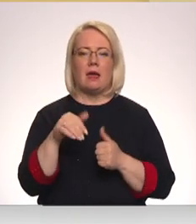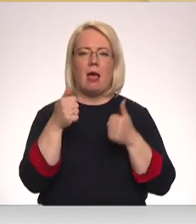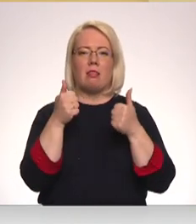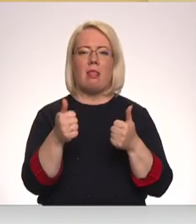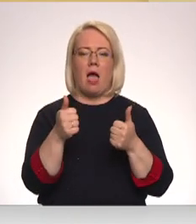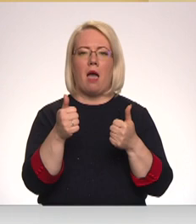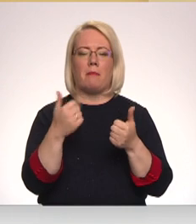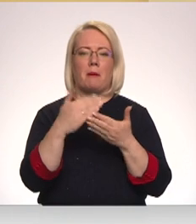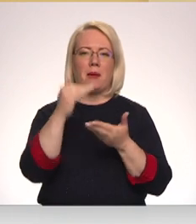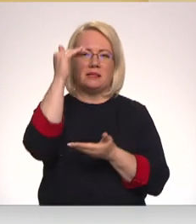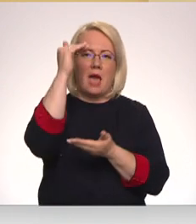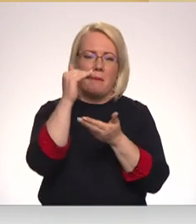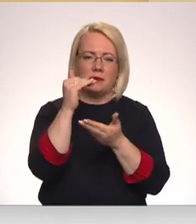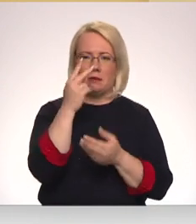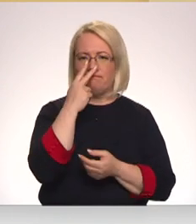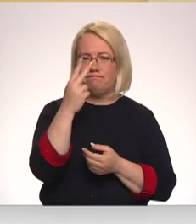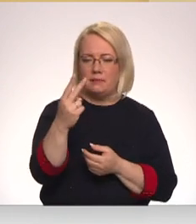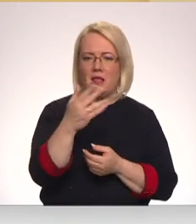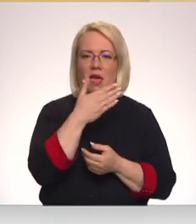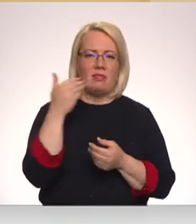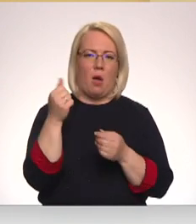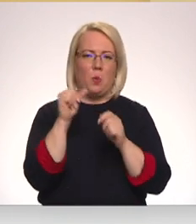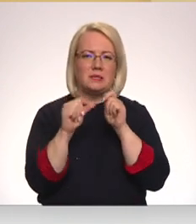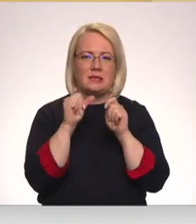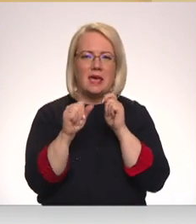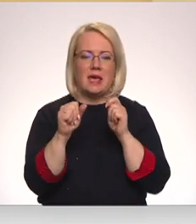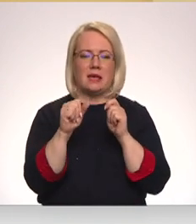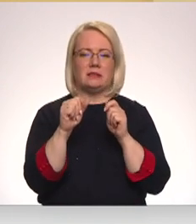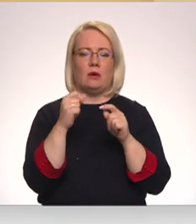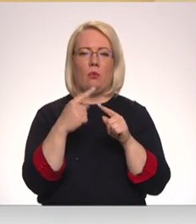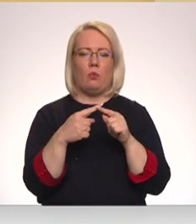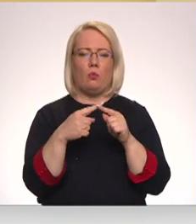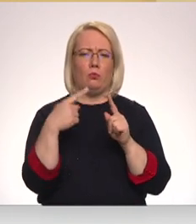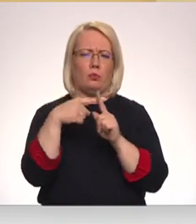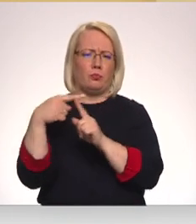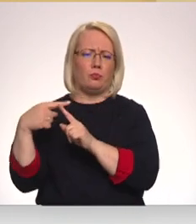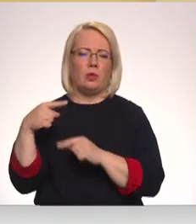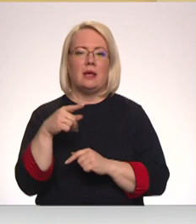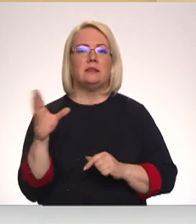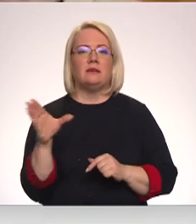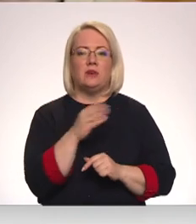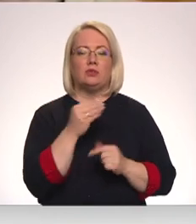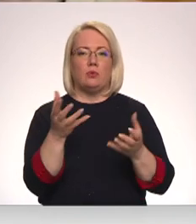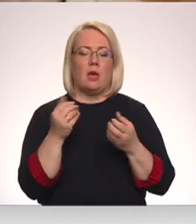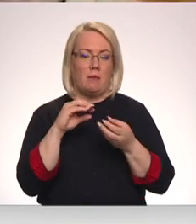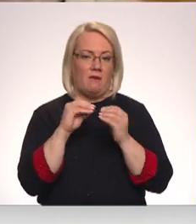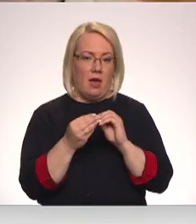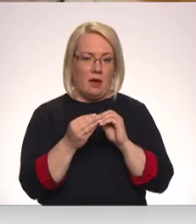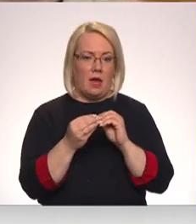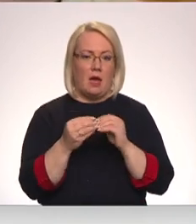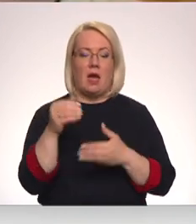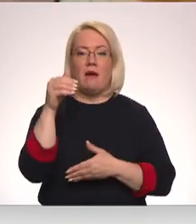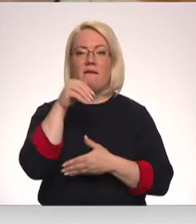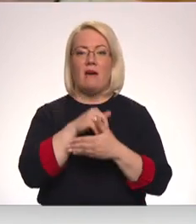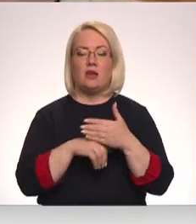lielā samazinājumā, lai viņš nebūtu pārāk sīkumains un tā tālāk. Tā kā tas viss tika ņemts vērā. Vēsturiskajā